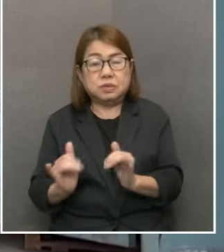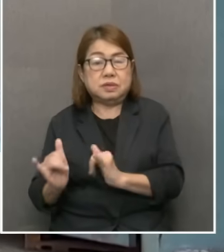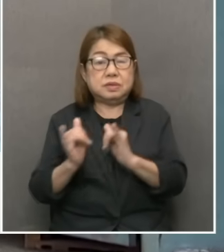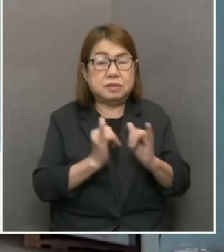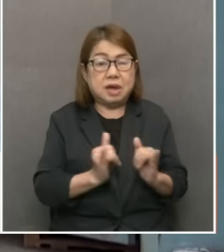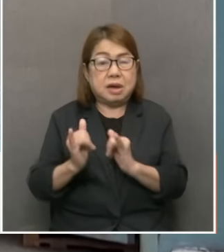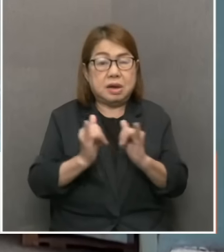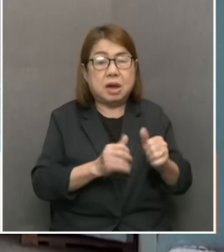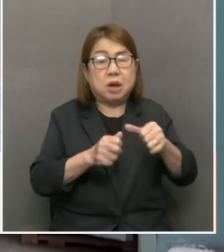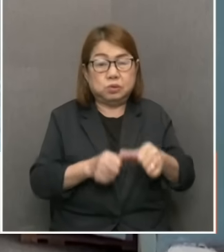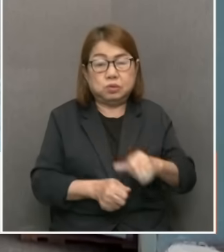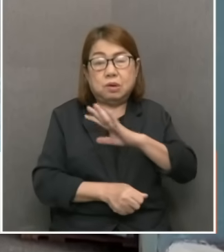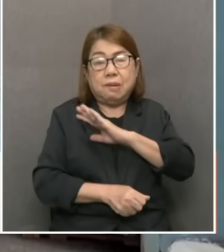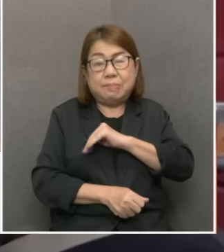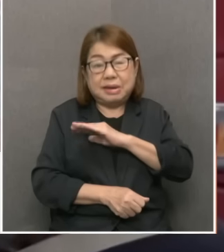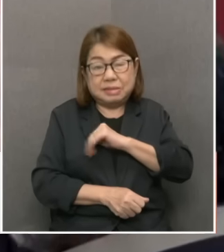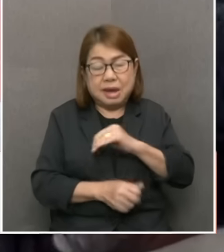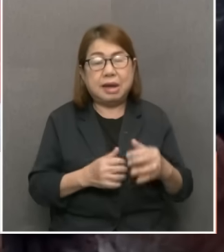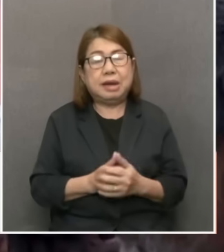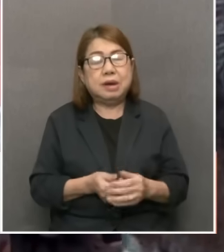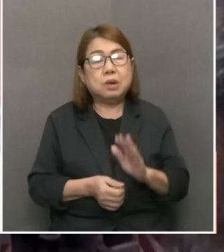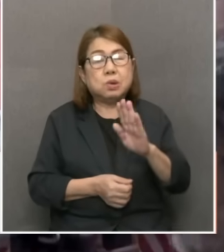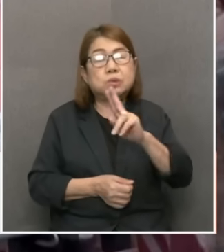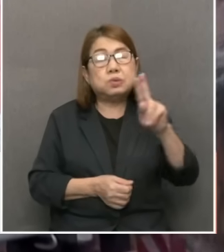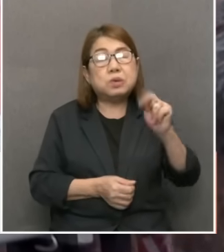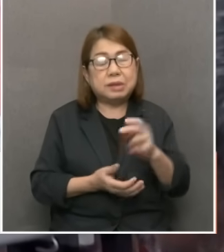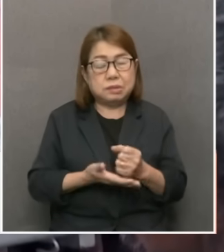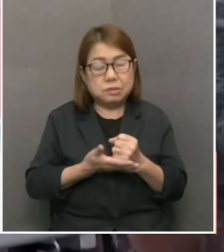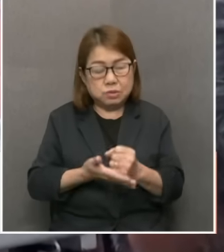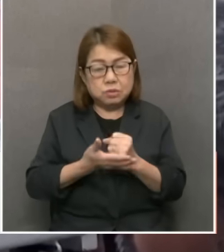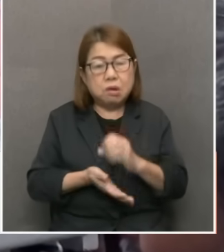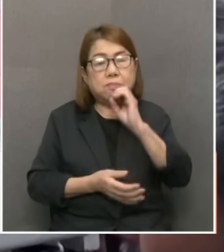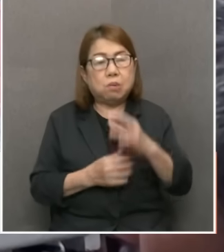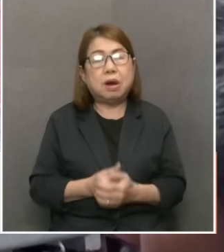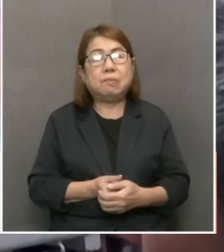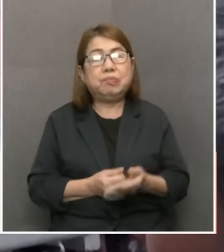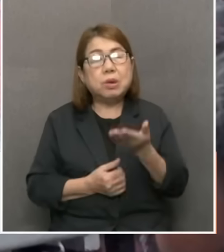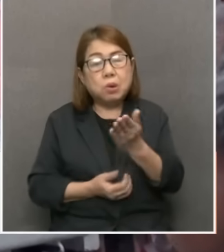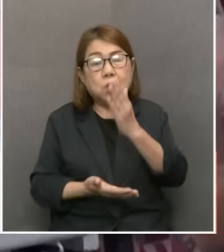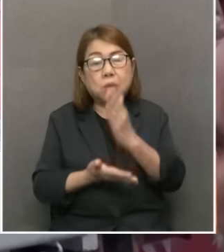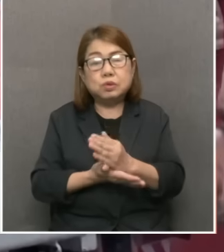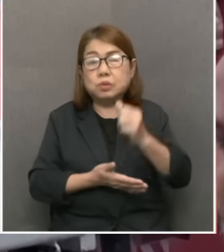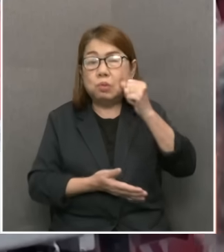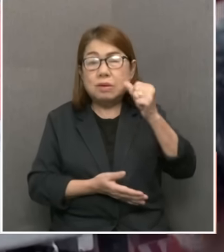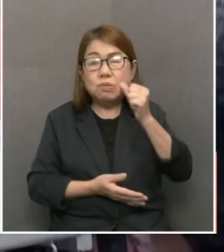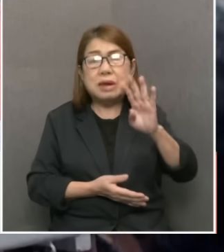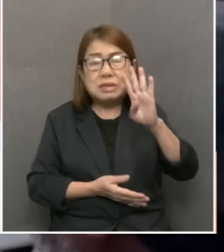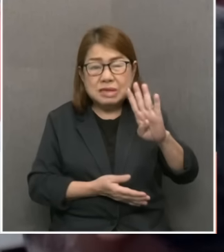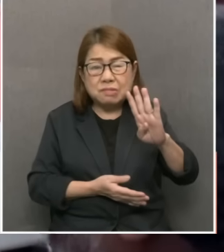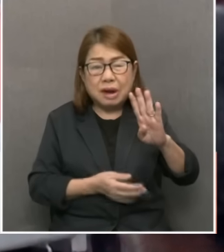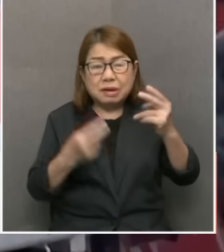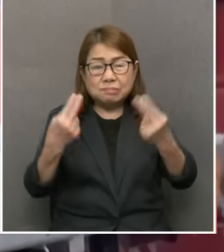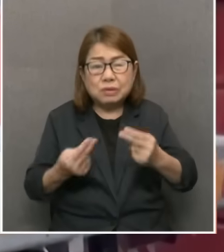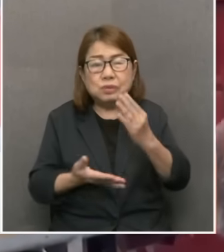ตน์ในตะวันออกใกล้หรือ UNRWA ระบุว่าเวลาหยุดยิงเพียง4วันนั้นไม่นานพอที่ทางเจ้าหน้า